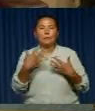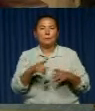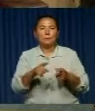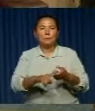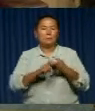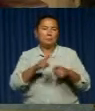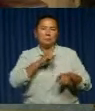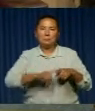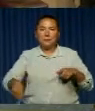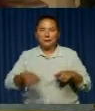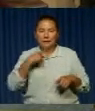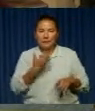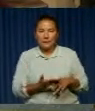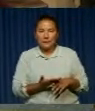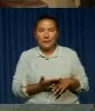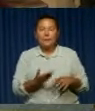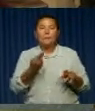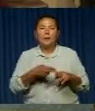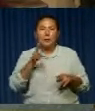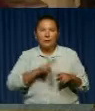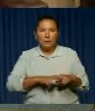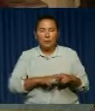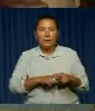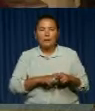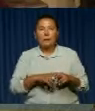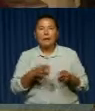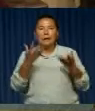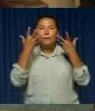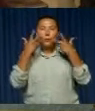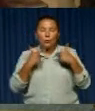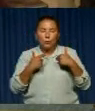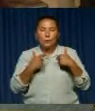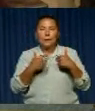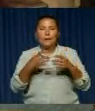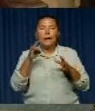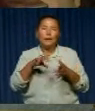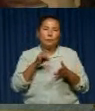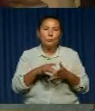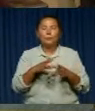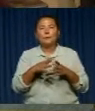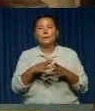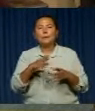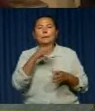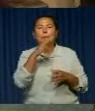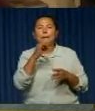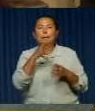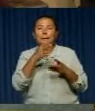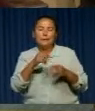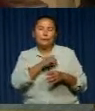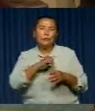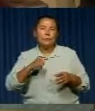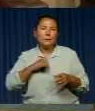баратта тек мекендей қояды сондай жерлерде. Сондықтан жеміс жалпы қауын қарбыздың әлі бүгінгі таңда өзінің